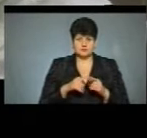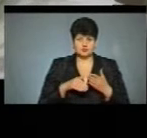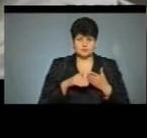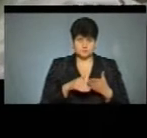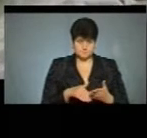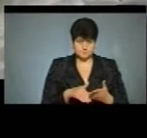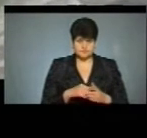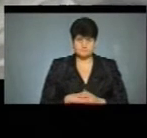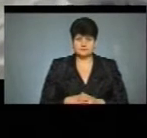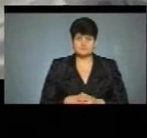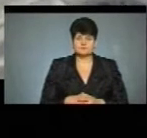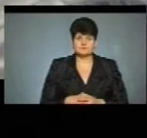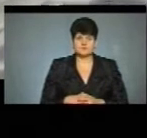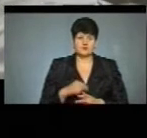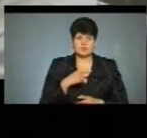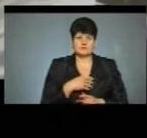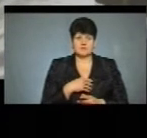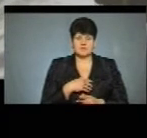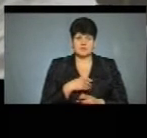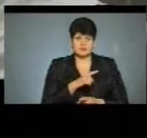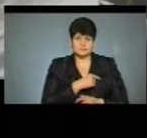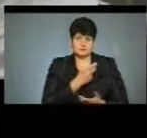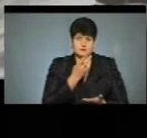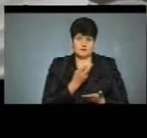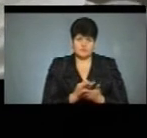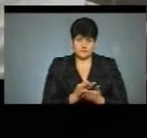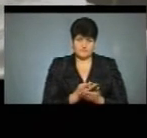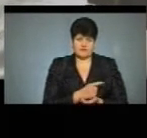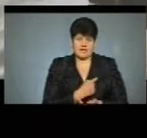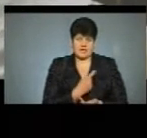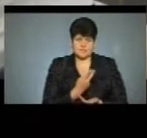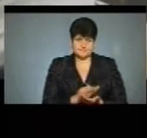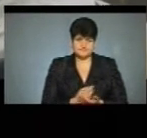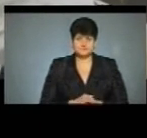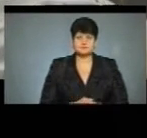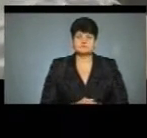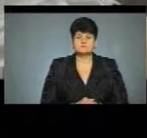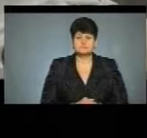допомогу, і вони мене госпіталізували в лікарні.